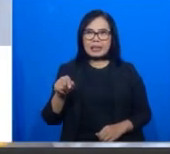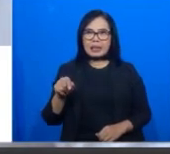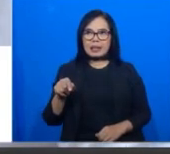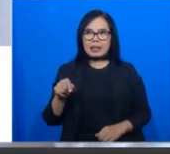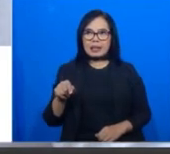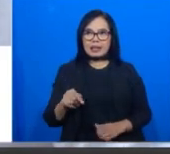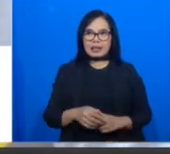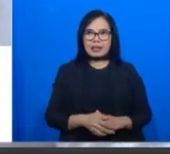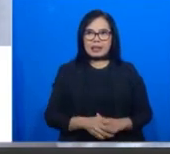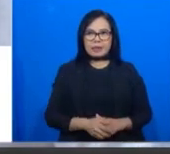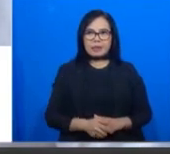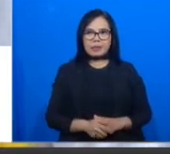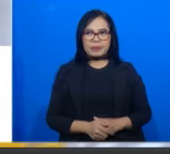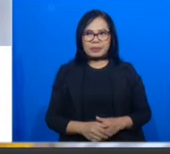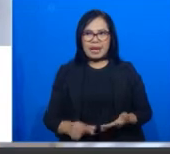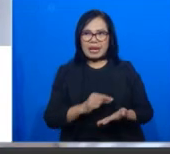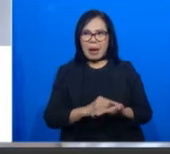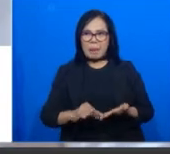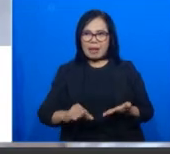namanya Sabeni kalau dalam film situ.